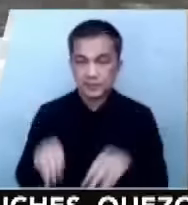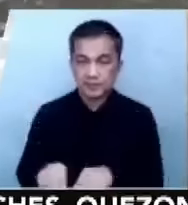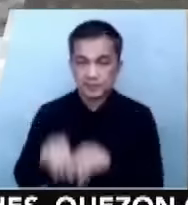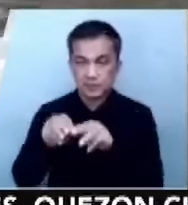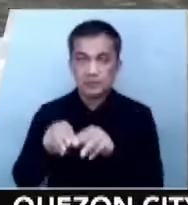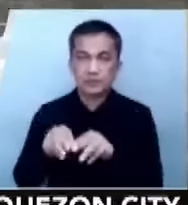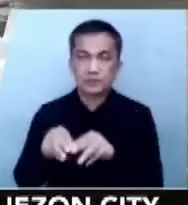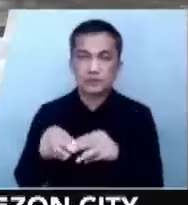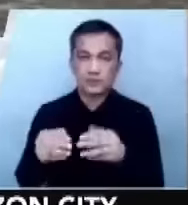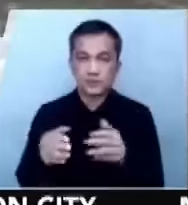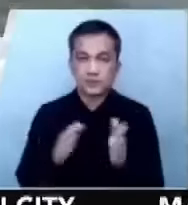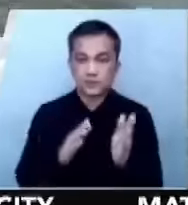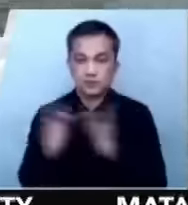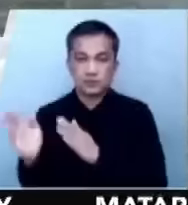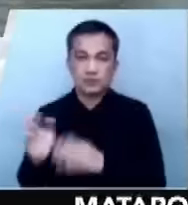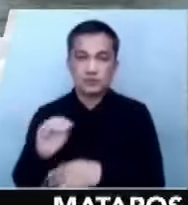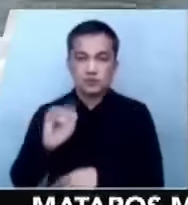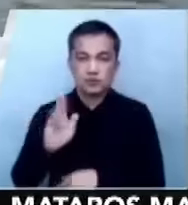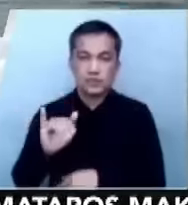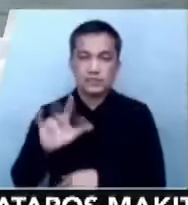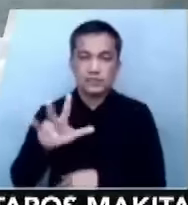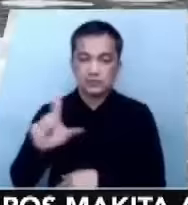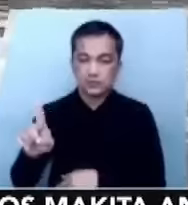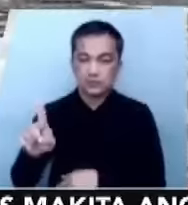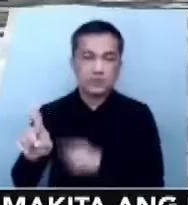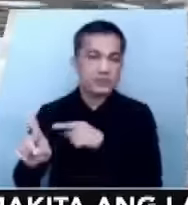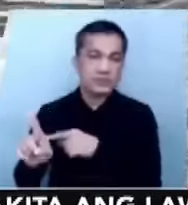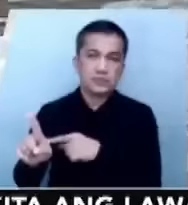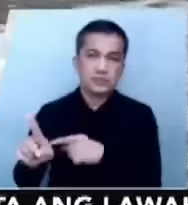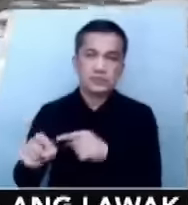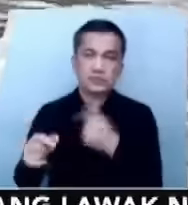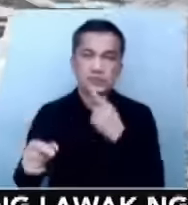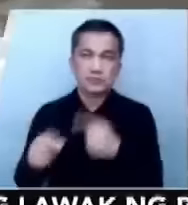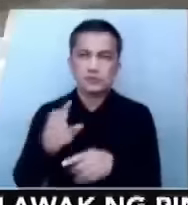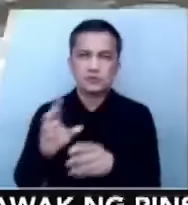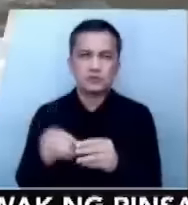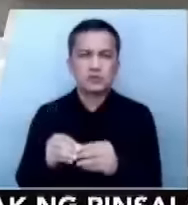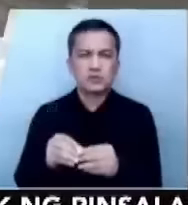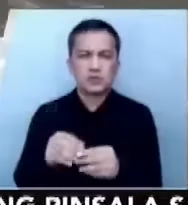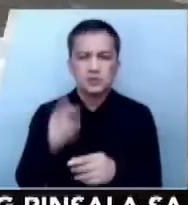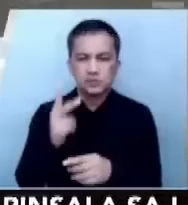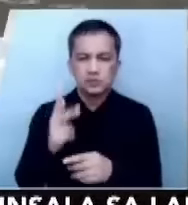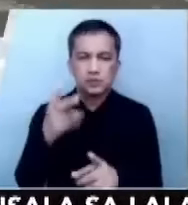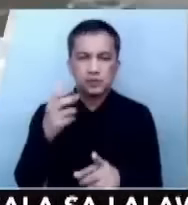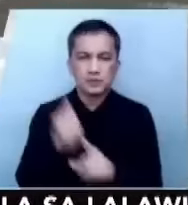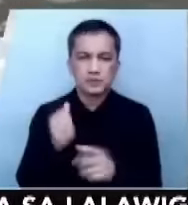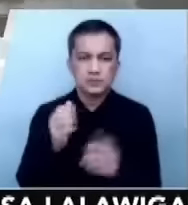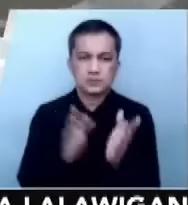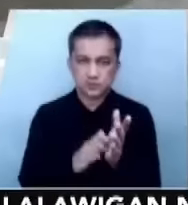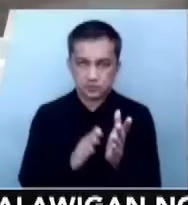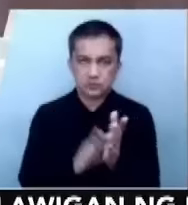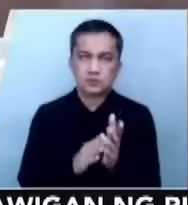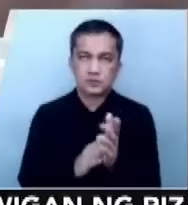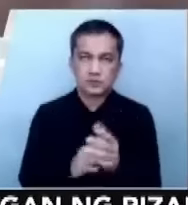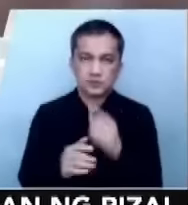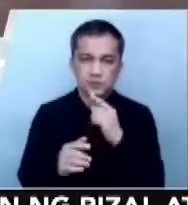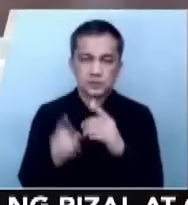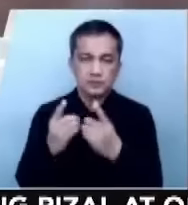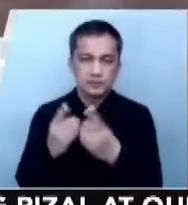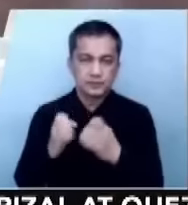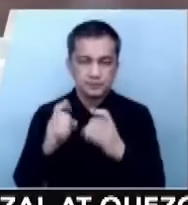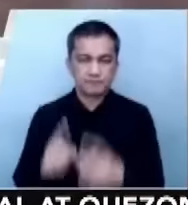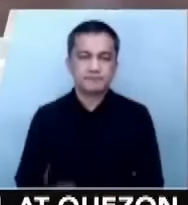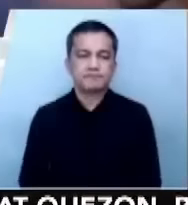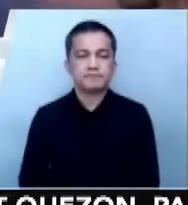daw ito sa July 31 lalo't Hindi raw bababa sa tatl ang apektadong paaralan sabi ng dep ed sa